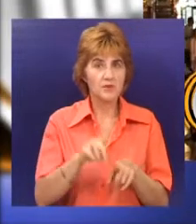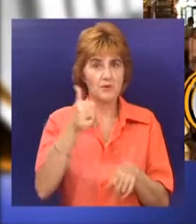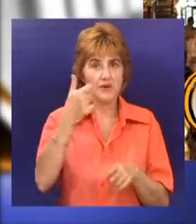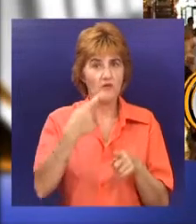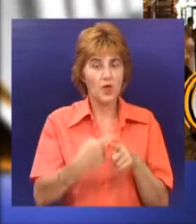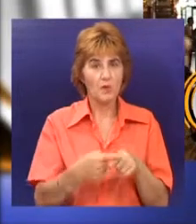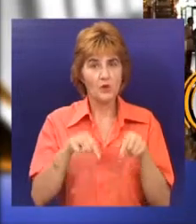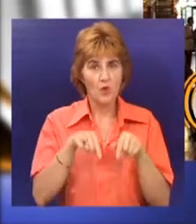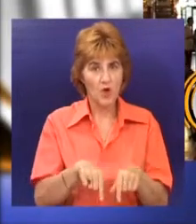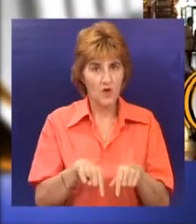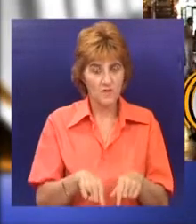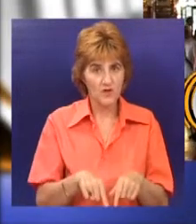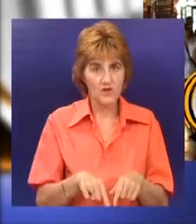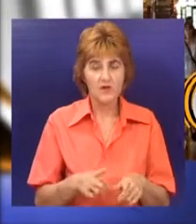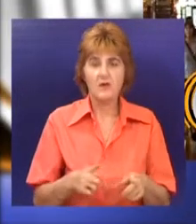ovom festivalu.